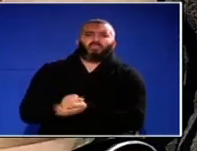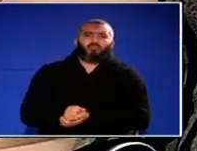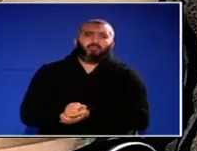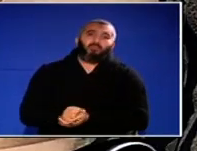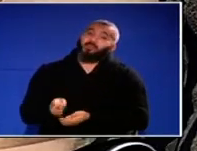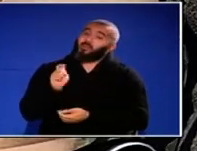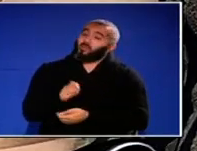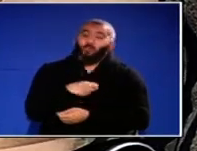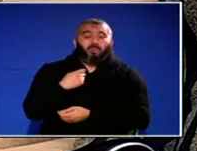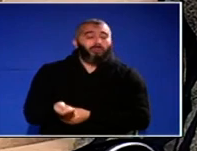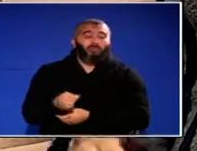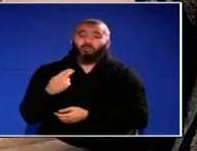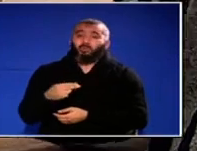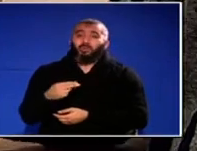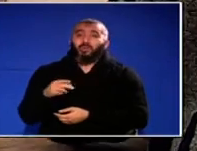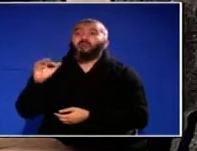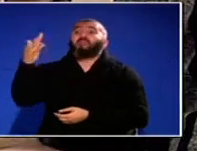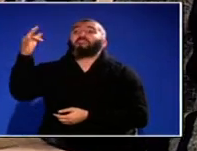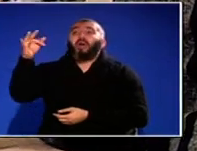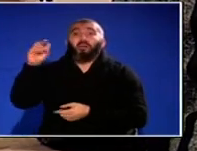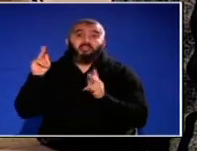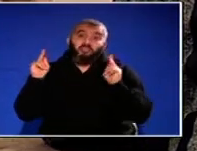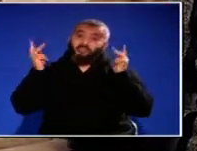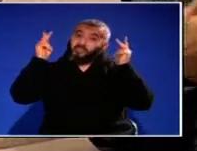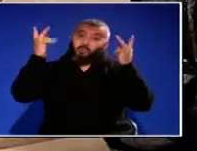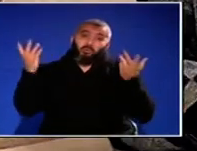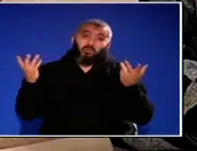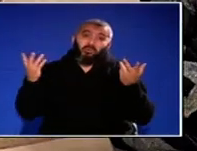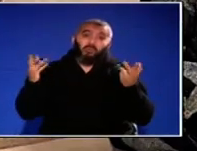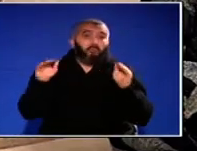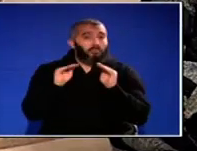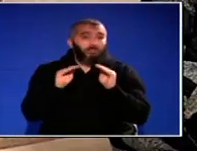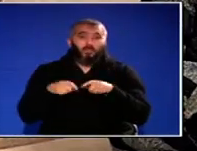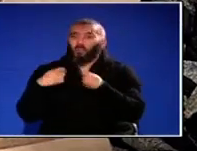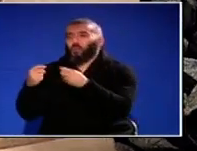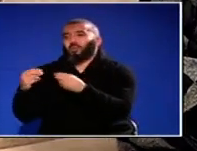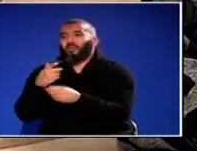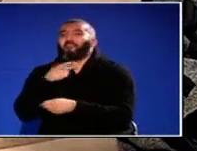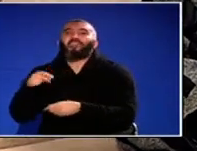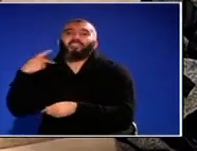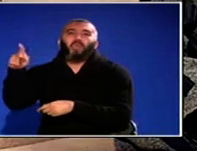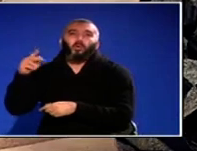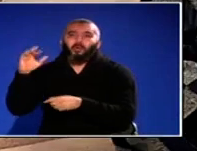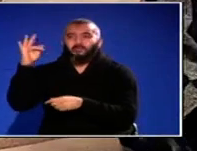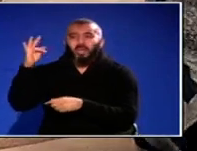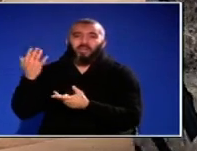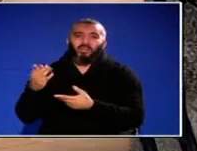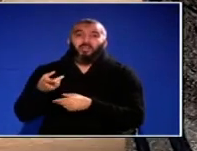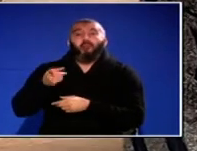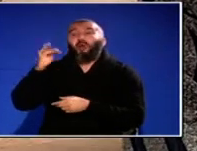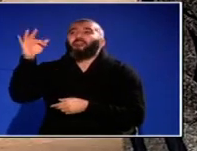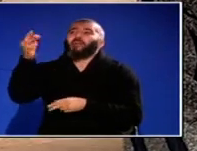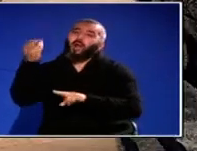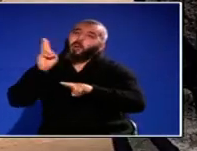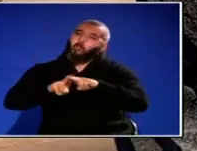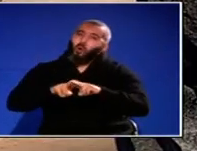على قيد الحياه، ويسالكم راه واقف حي ويسالكم يقول لكم اولادي على ضيعتوا لي اولادي، حانني صحه ثم ما عطيتهم، ما